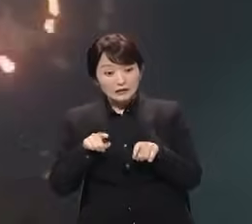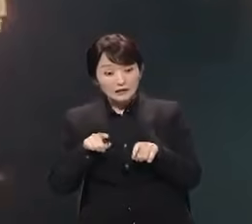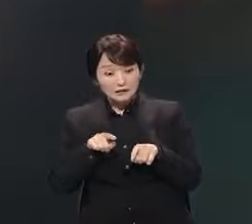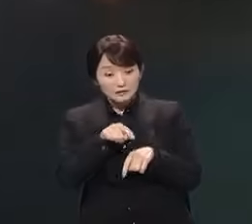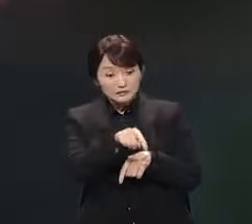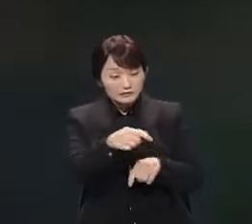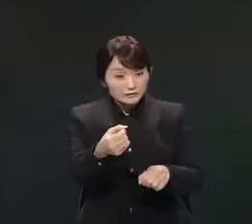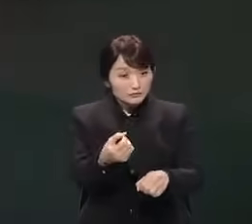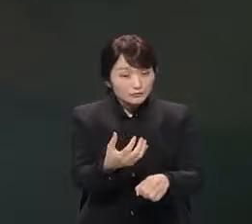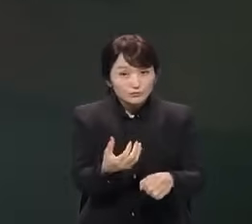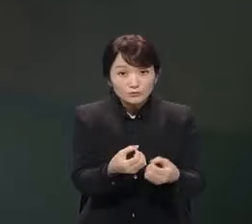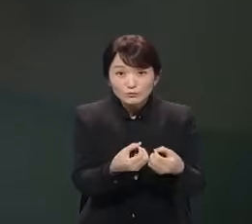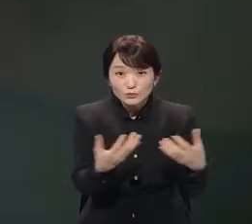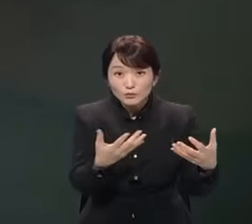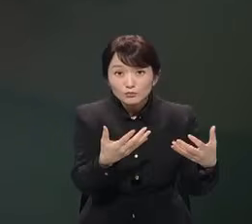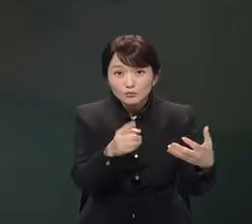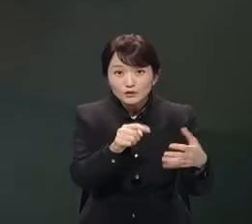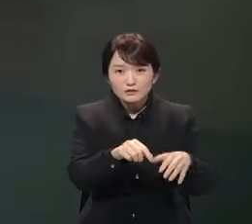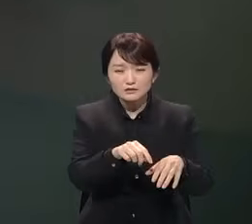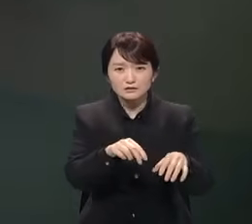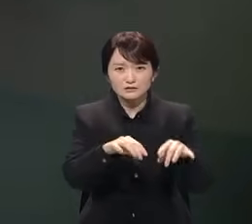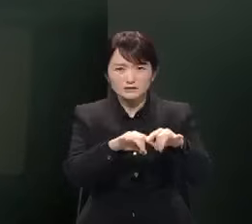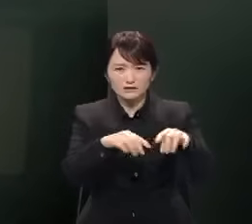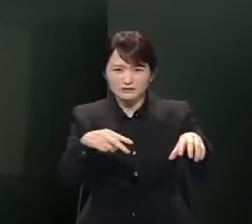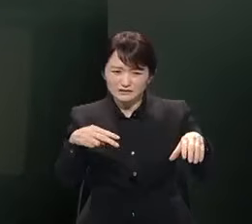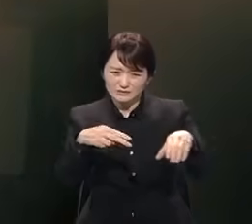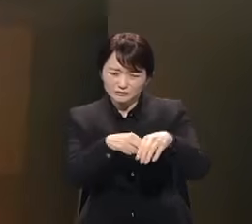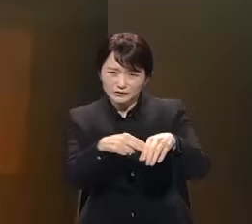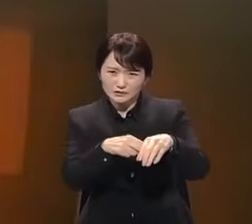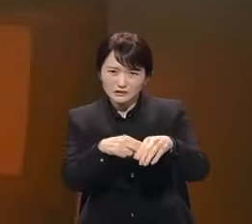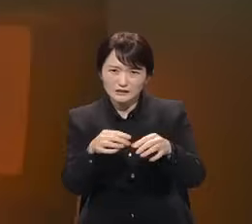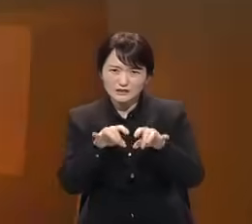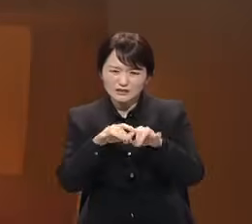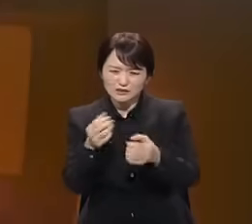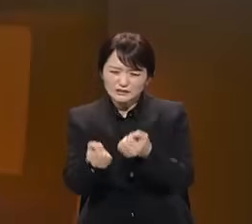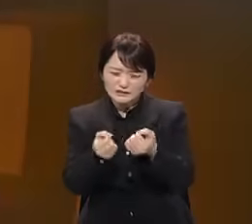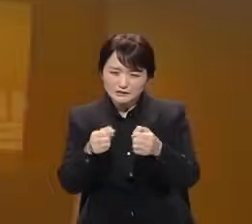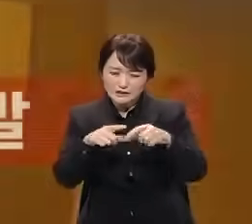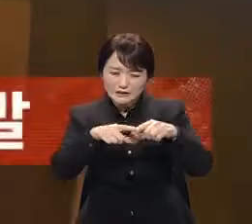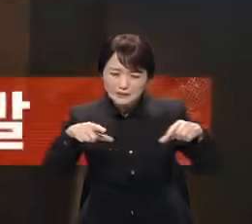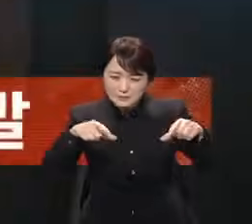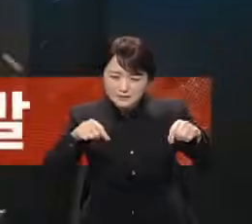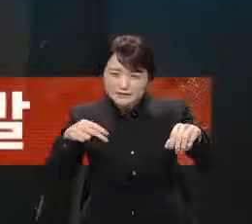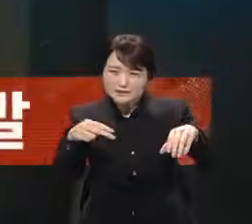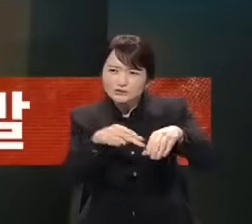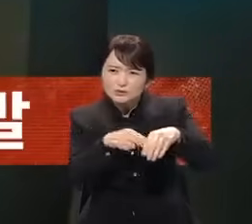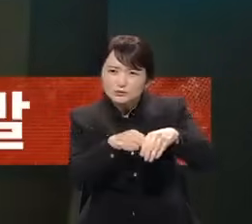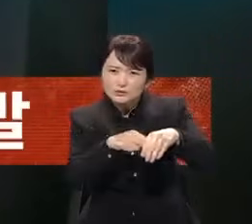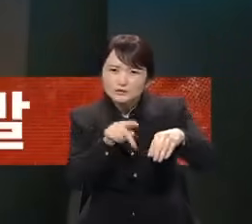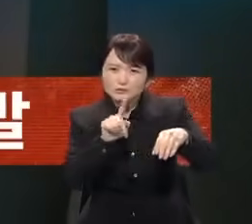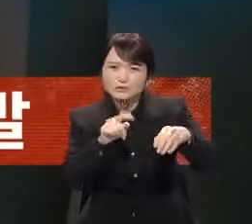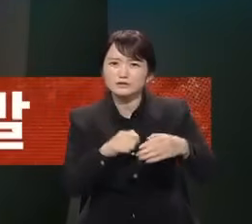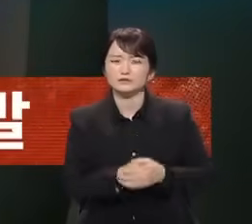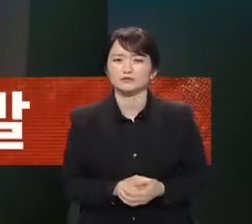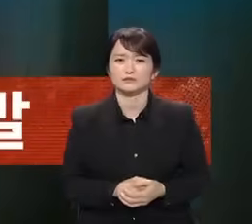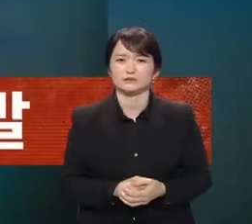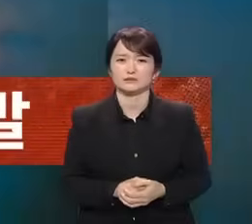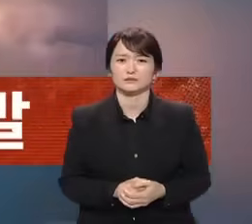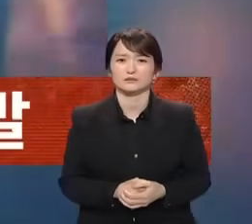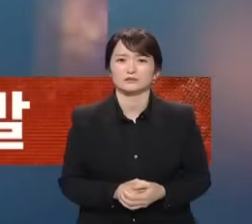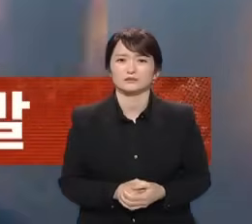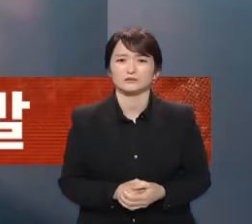폭발. 바로 거실에서 충전 중이던 전기자전거의 배터리였습니다. 자, 무슨 일인지 돌연 폭발하면서 불이 붙었던